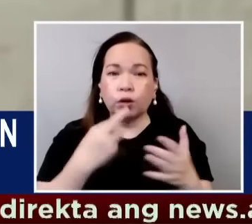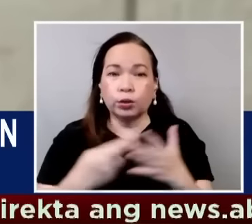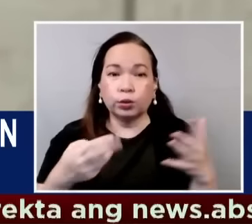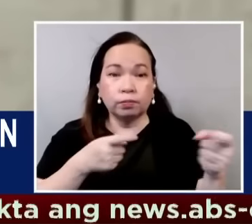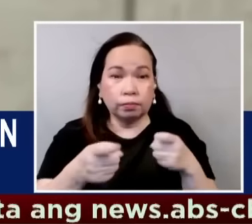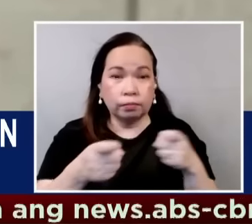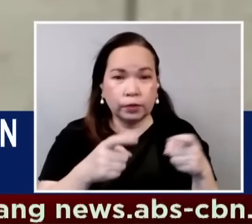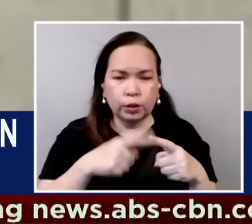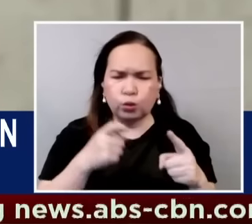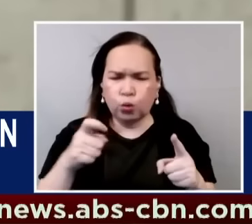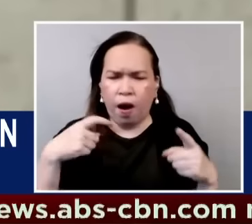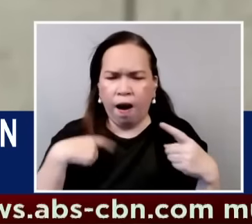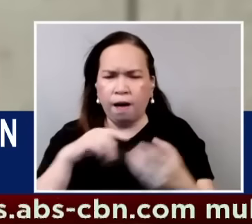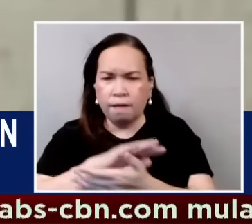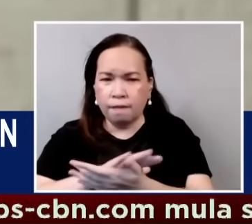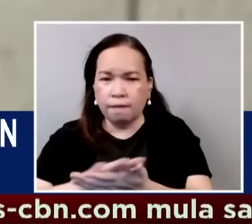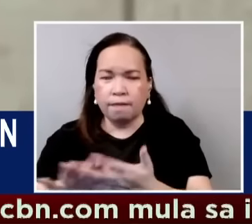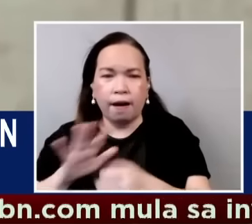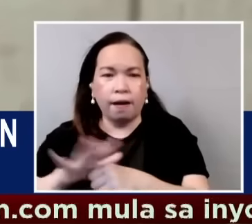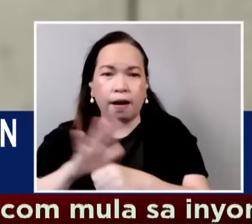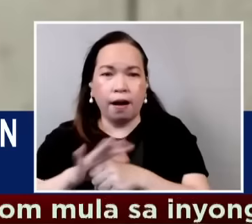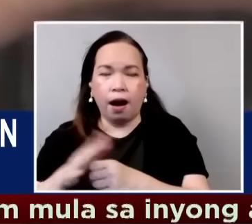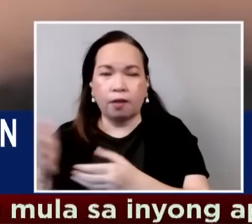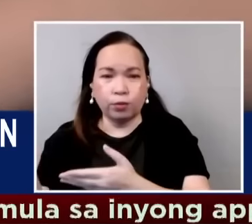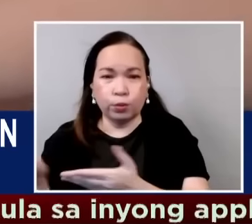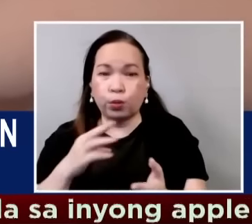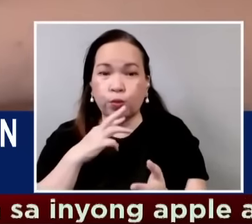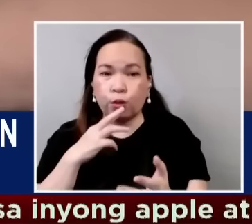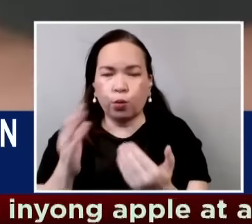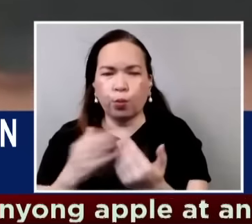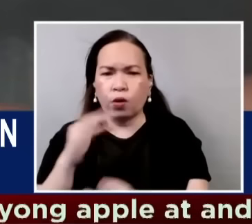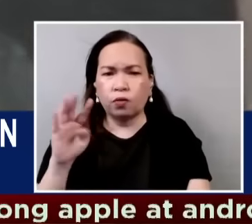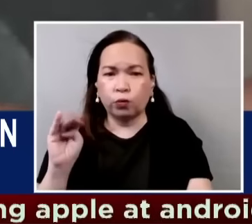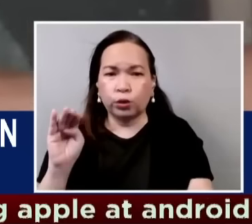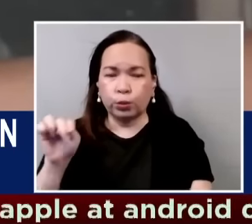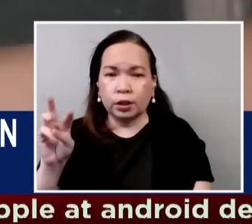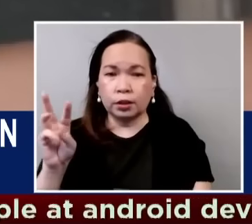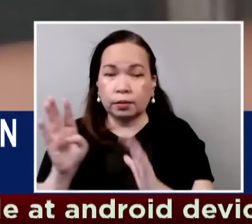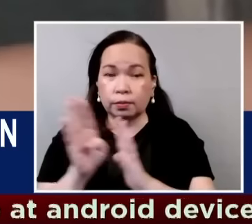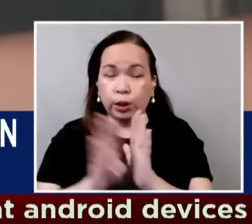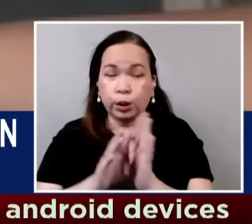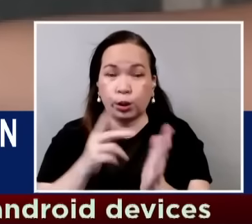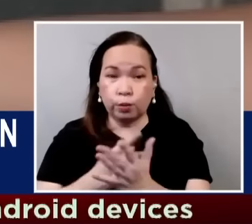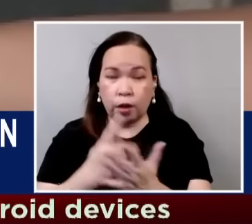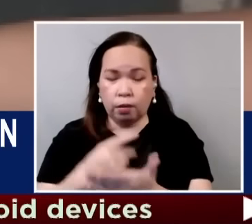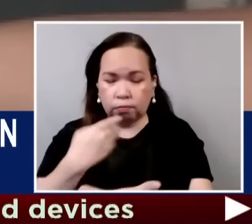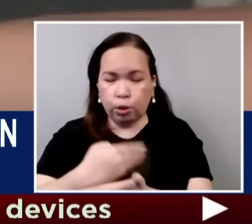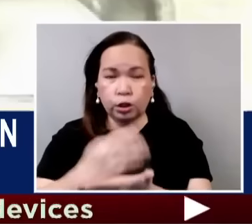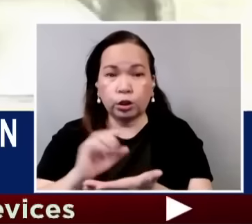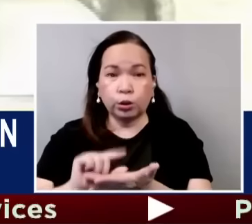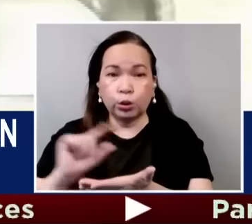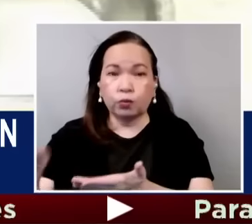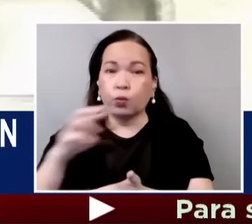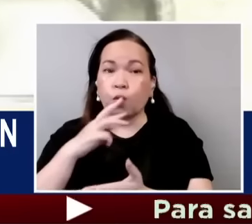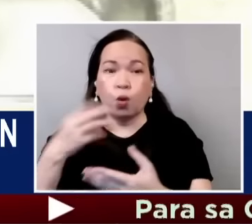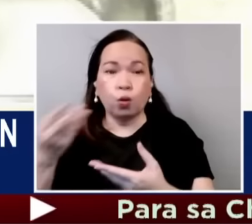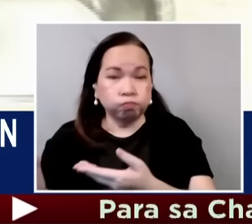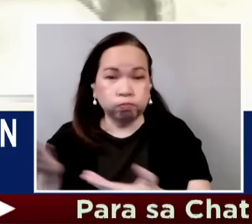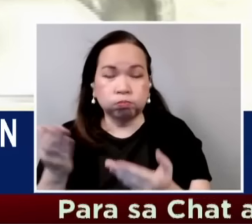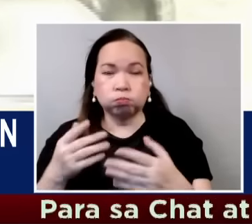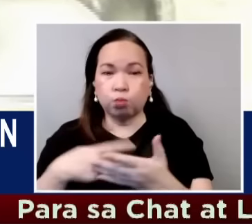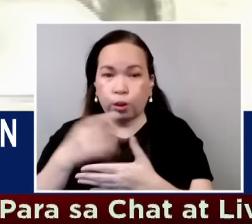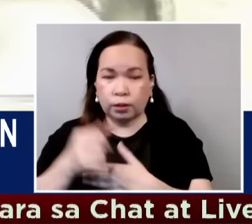malinis at sapat na supply ng tubig. Nasa 14.6 billion pesos na manumano ang inilaan ng gobyerno para sa water supply project sa ilalim ng